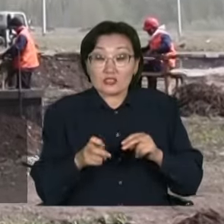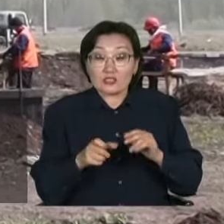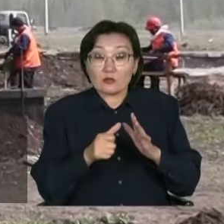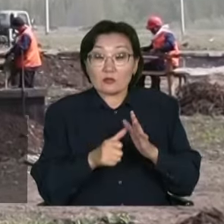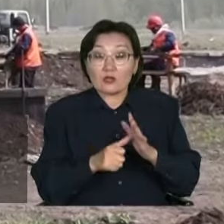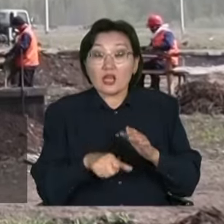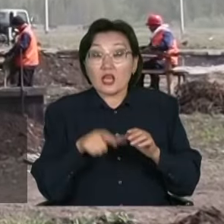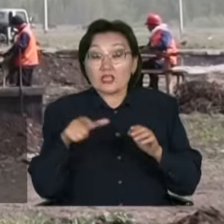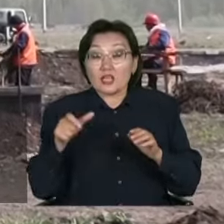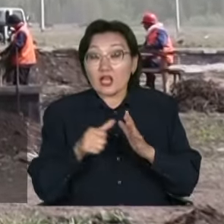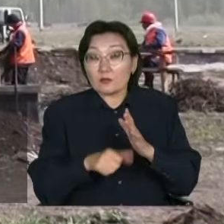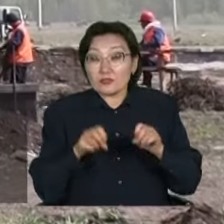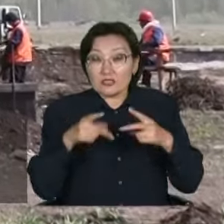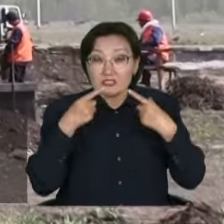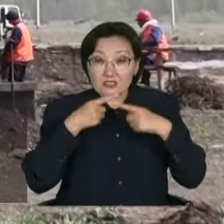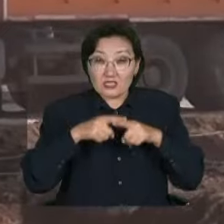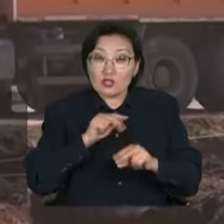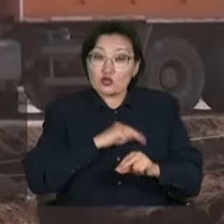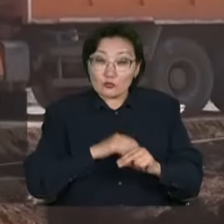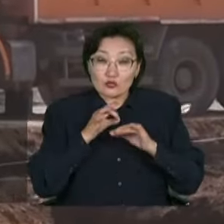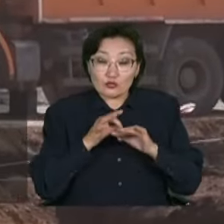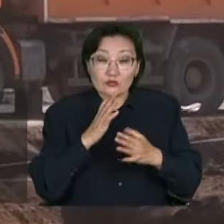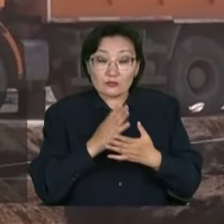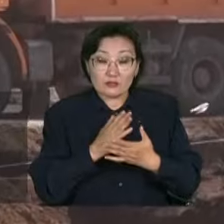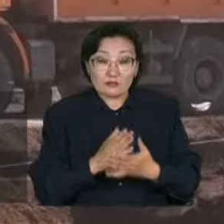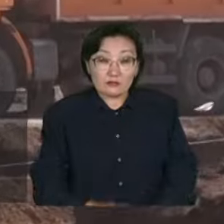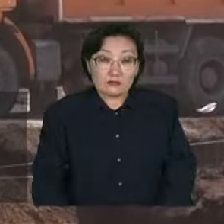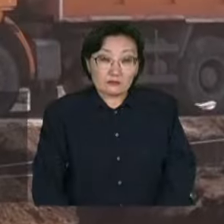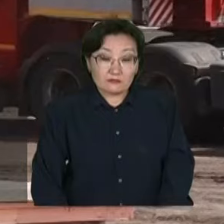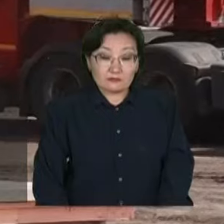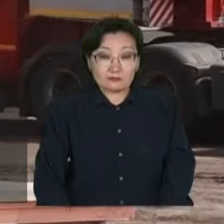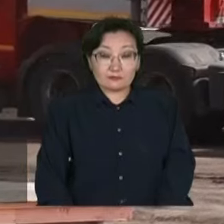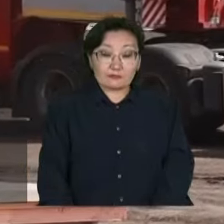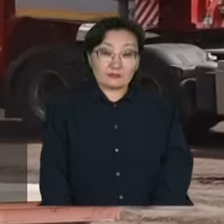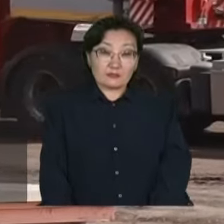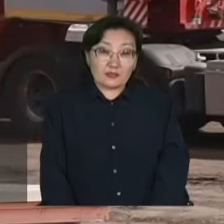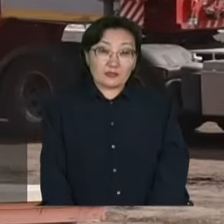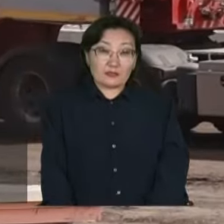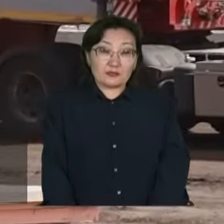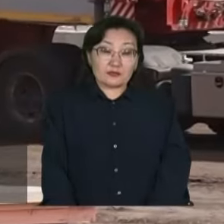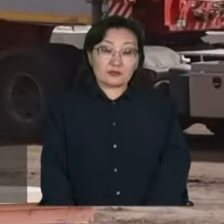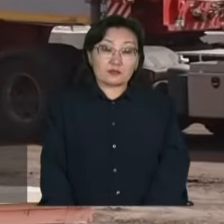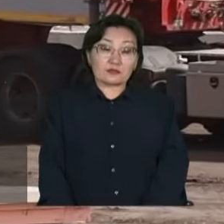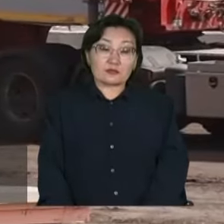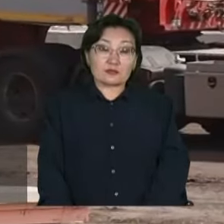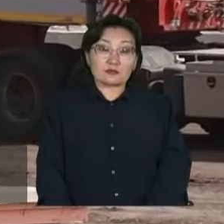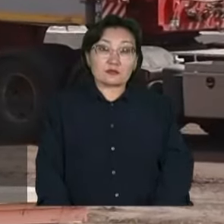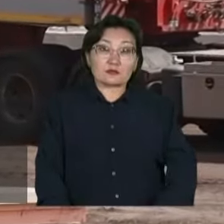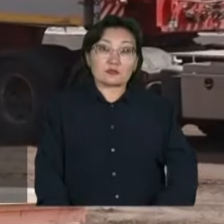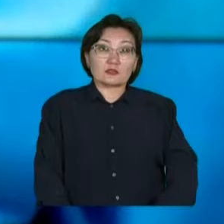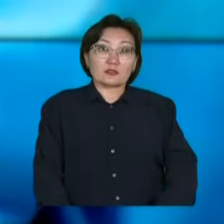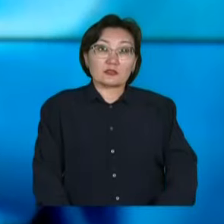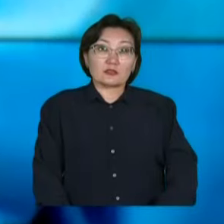60 техника жұмылдырылыпты. Рүстем Айткарым, Нұргүл Алина, Асар Ербұлан, Алматы, телеарнасы.